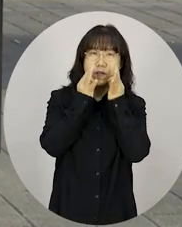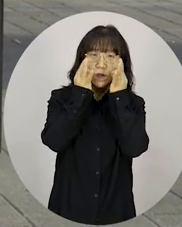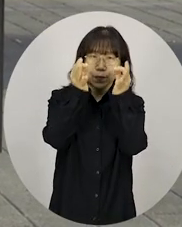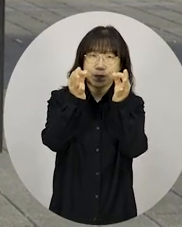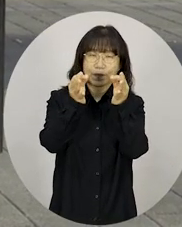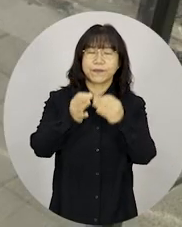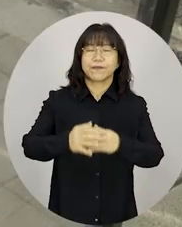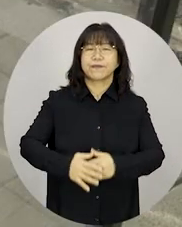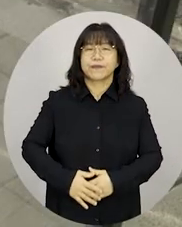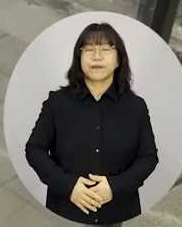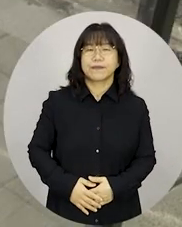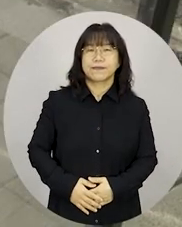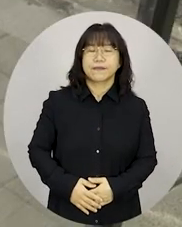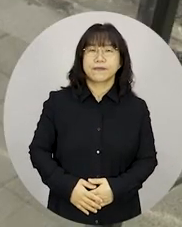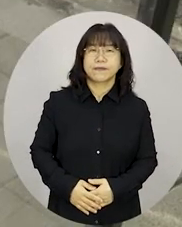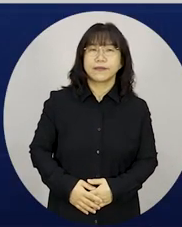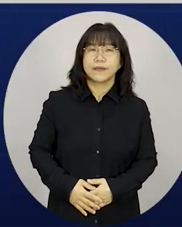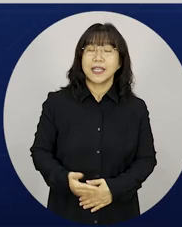다할 예정입니다.